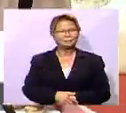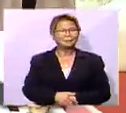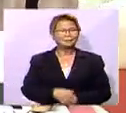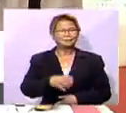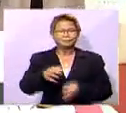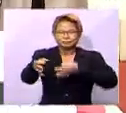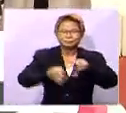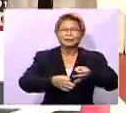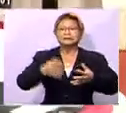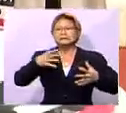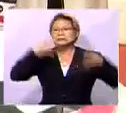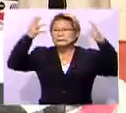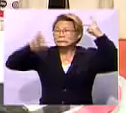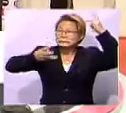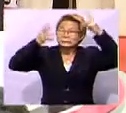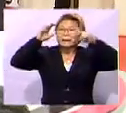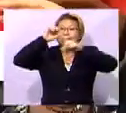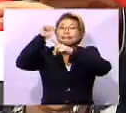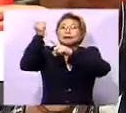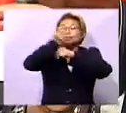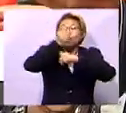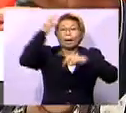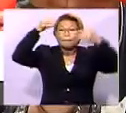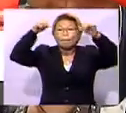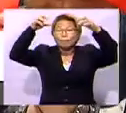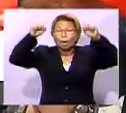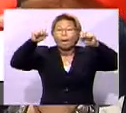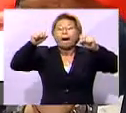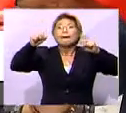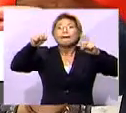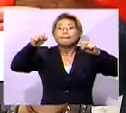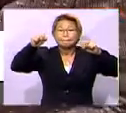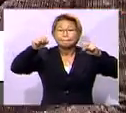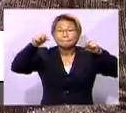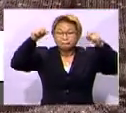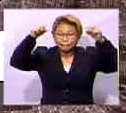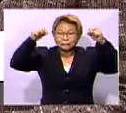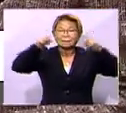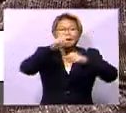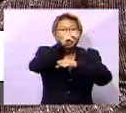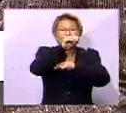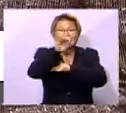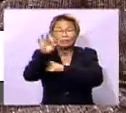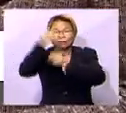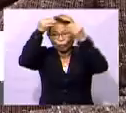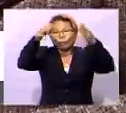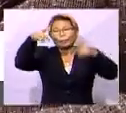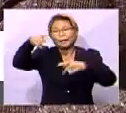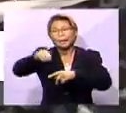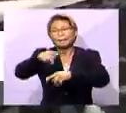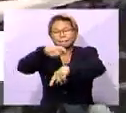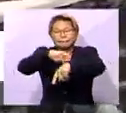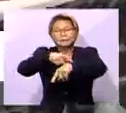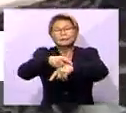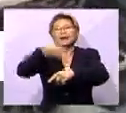Beliau mengulas keresahan Persekutuan Majikan-Majikan Malaysia MEF berhubung perkara berkenaan yang diumumkan Perdana Menteri ketika